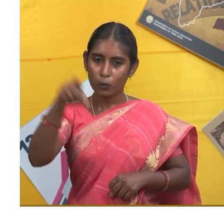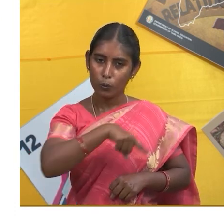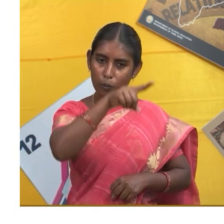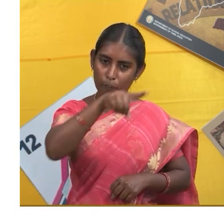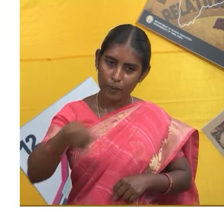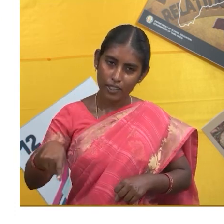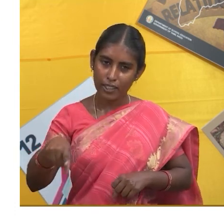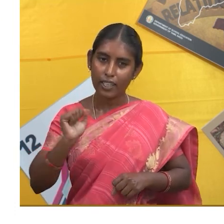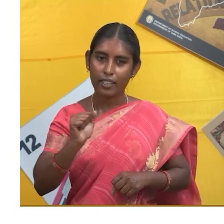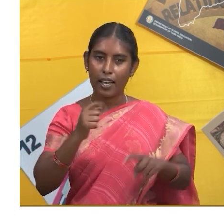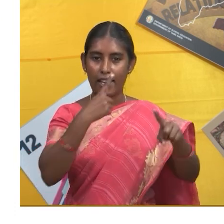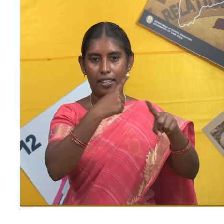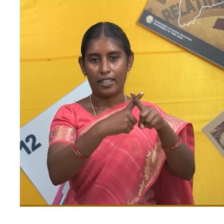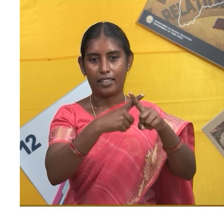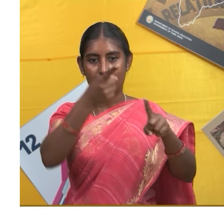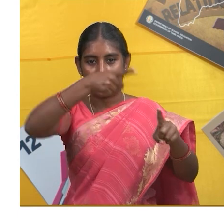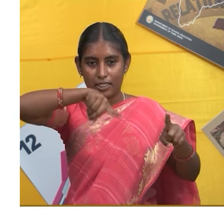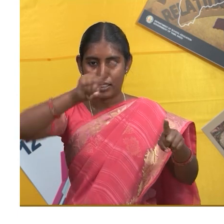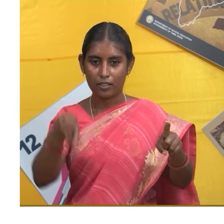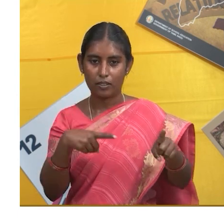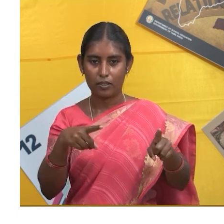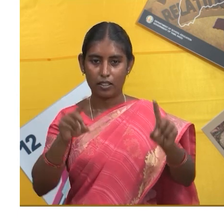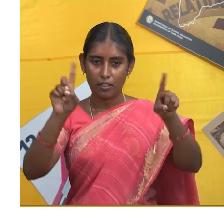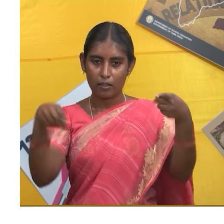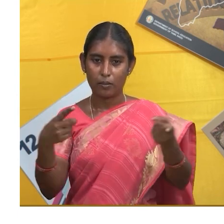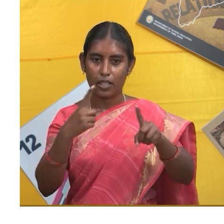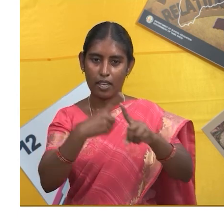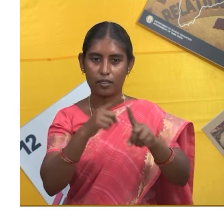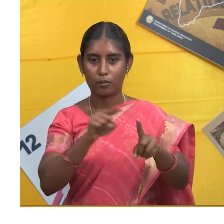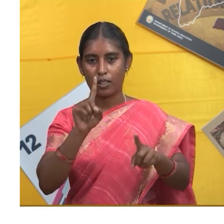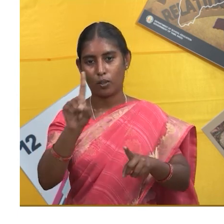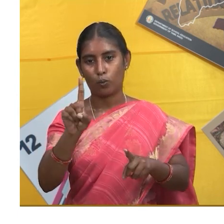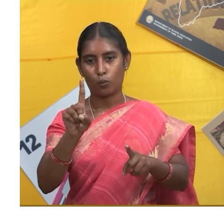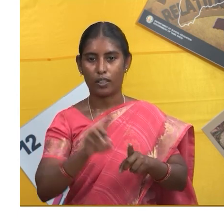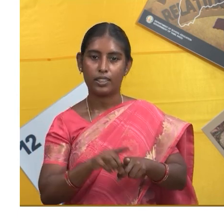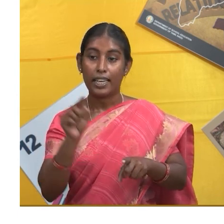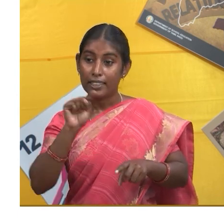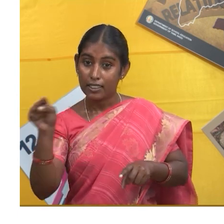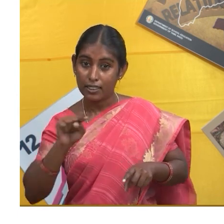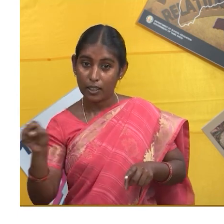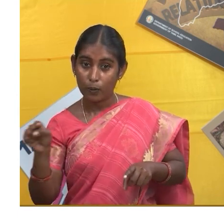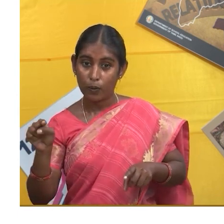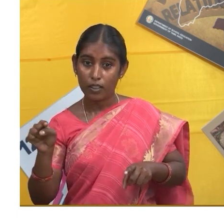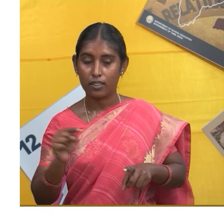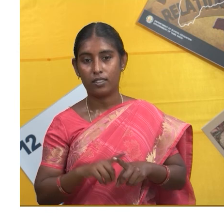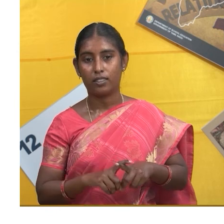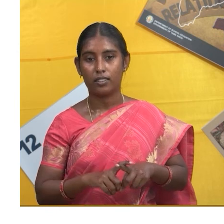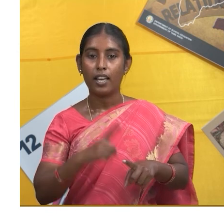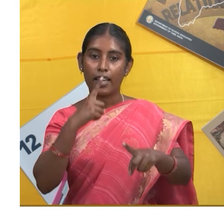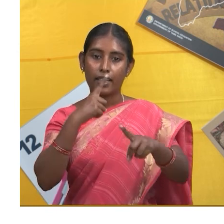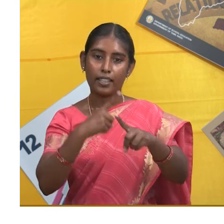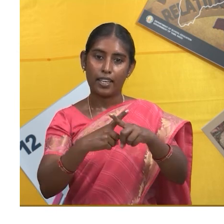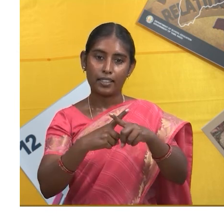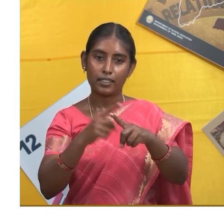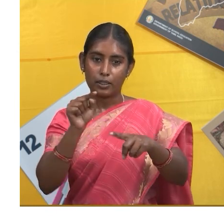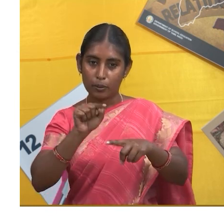x into x minus 1 sum up, x minus 2 into x plus 2. இப்போது இதிலருந்து அம்முக்கு என்ன கடைக்குதாப்போனா. இந்த x கொண்டு உல்ல பெருக்குங்க,